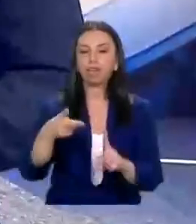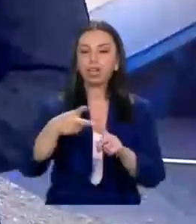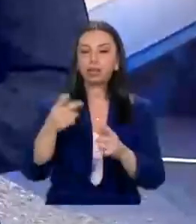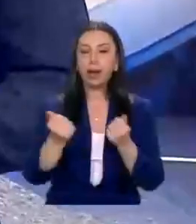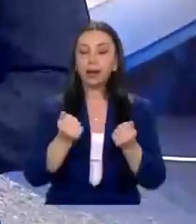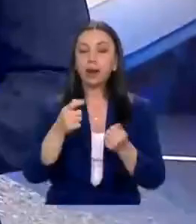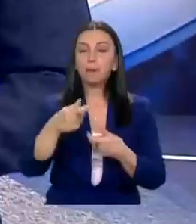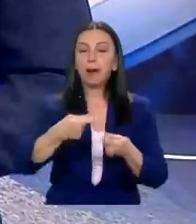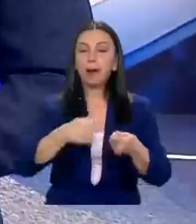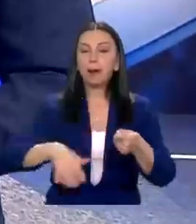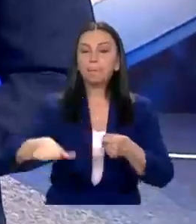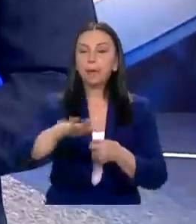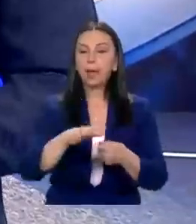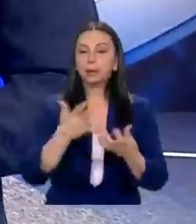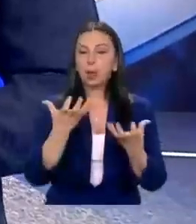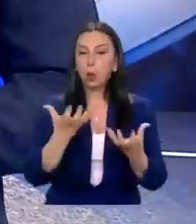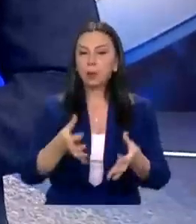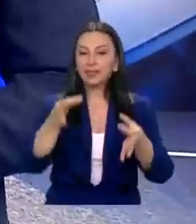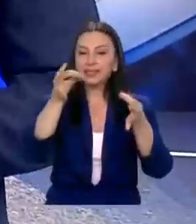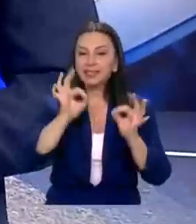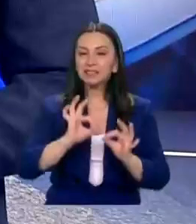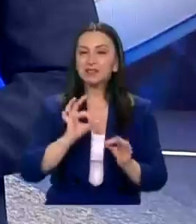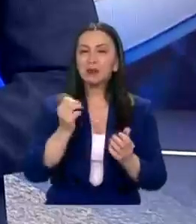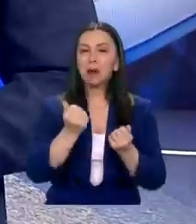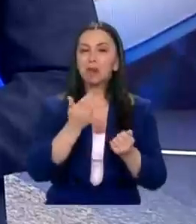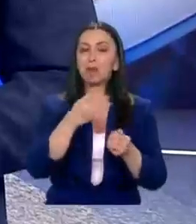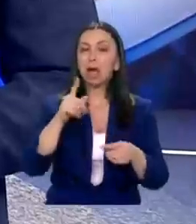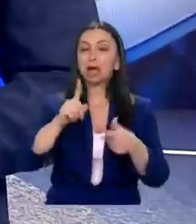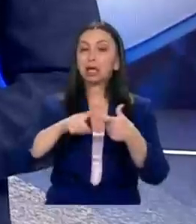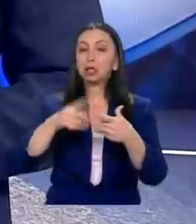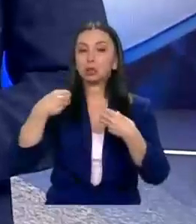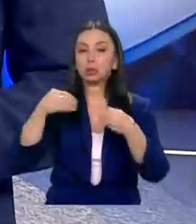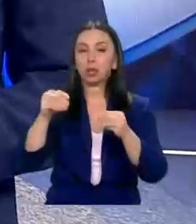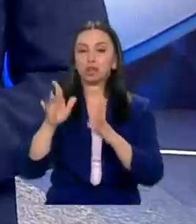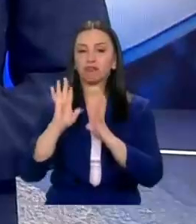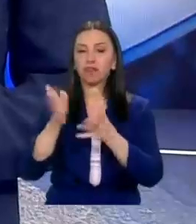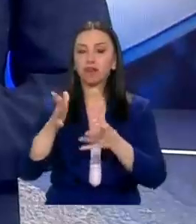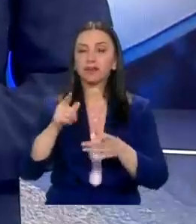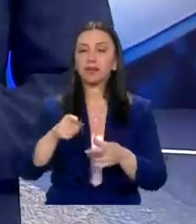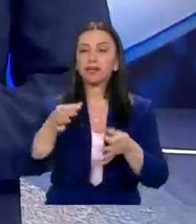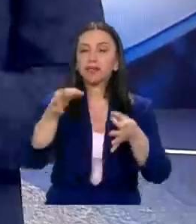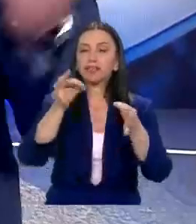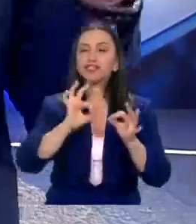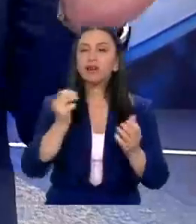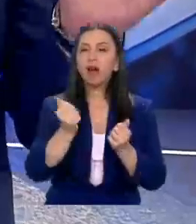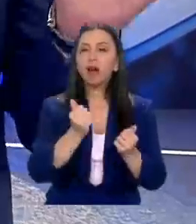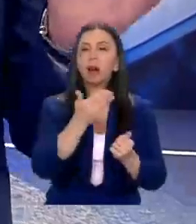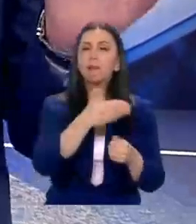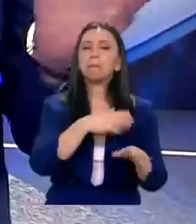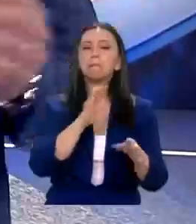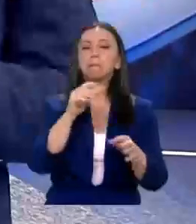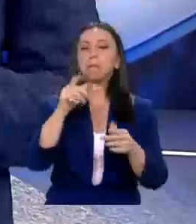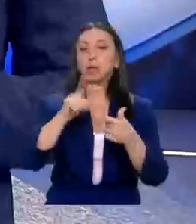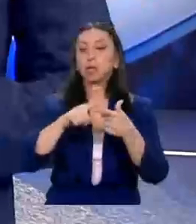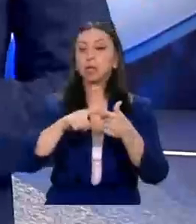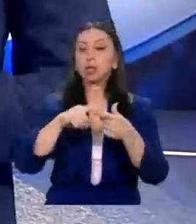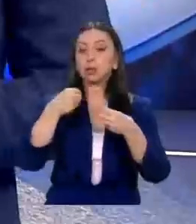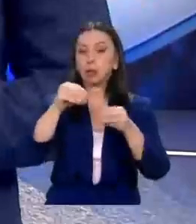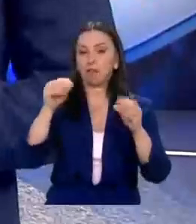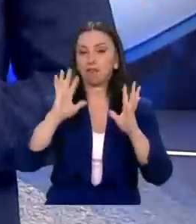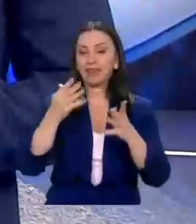İkinci el araç piyasasındaki yoğunluk sıfır aracı yine geride bıraktı. İkinci eldeki satış sıfır araç satışını katlamış durumda. Tabii bu